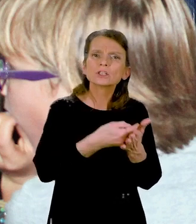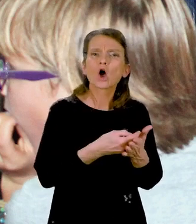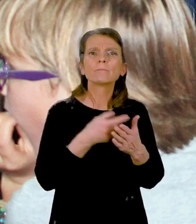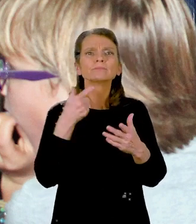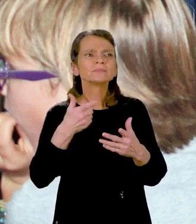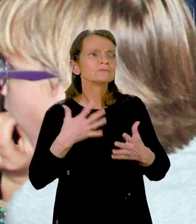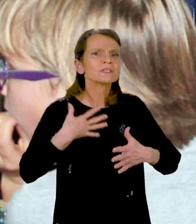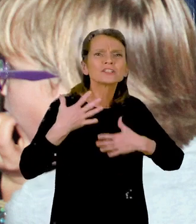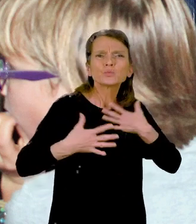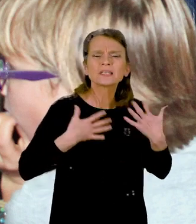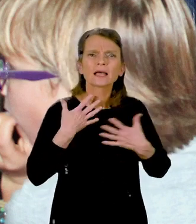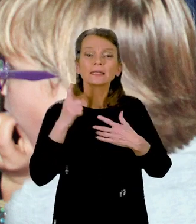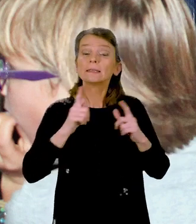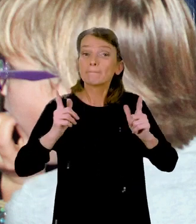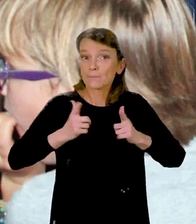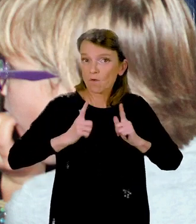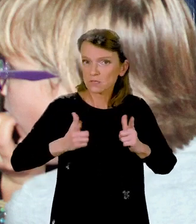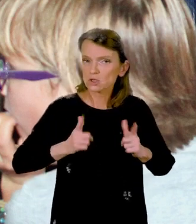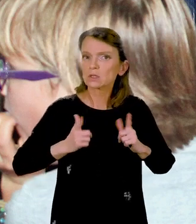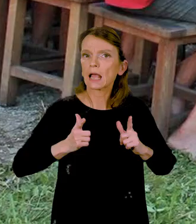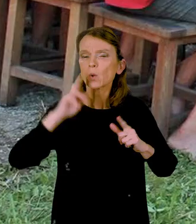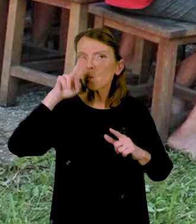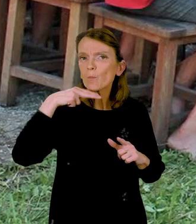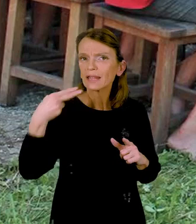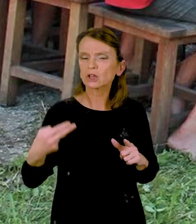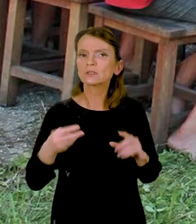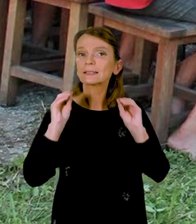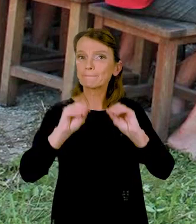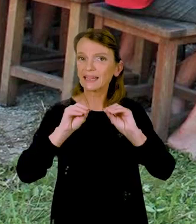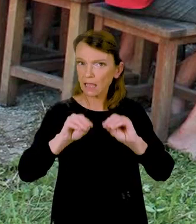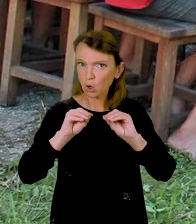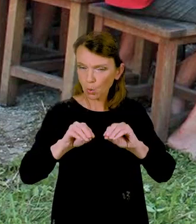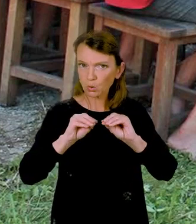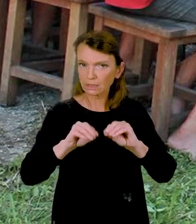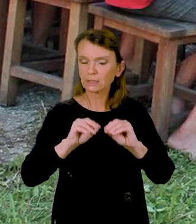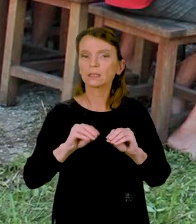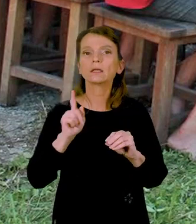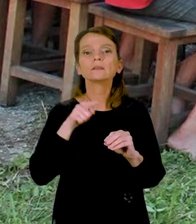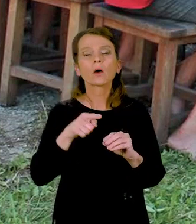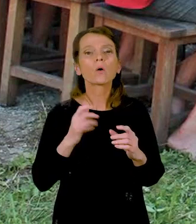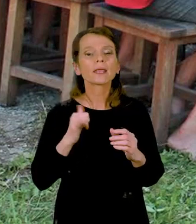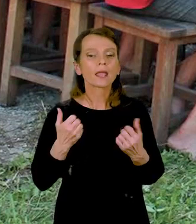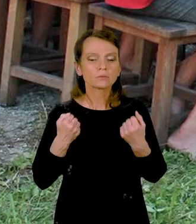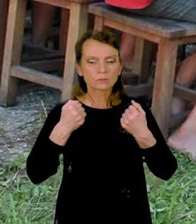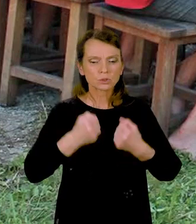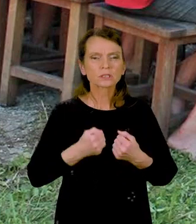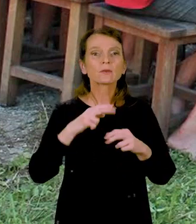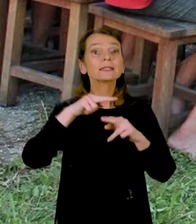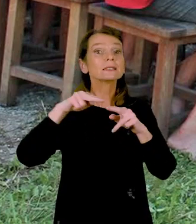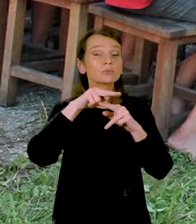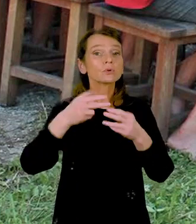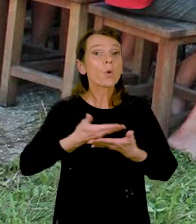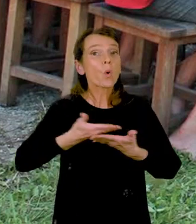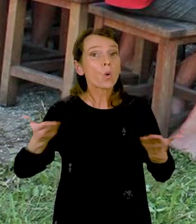združevanju entuziastičnega in profesionalnega v umetnostni pedagogiki ter tako vzpostavlja in